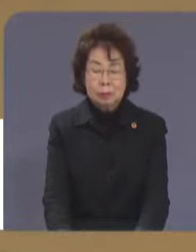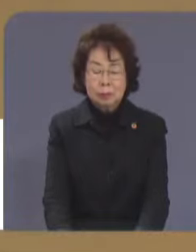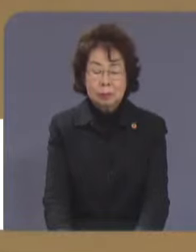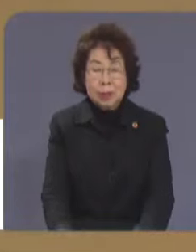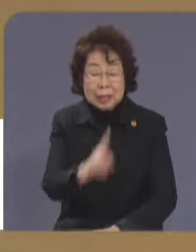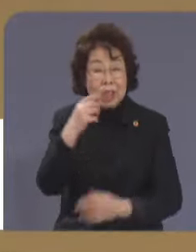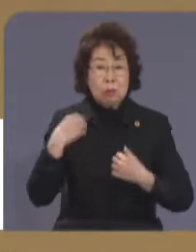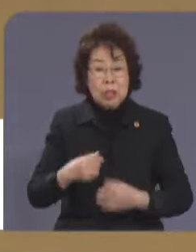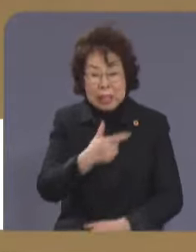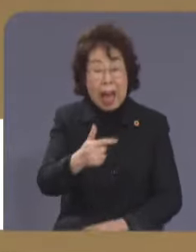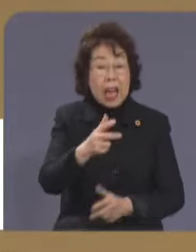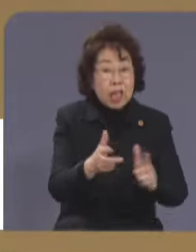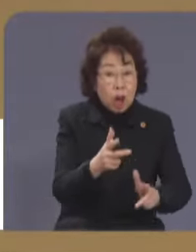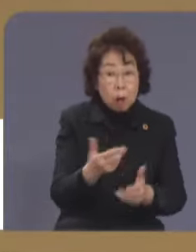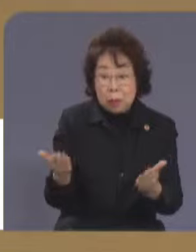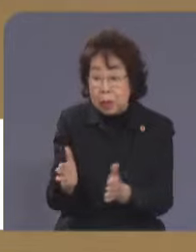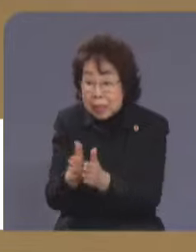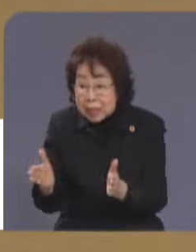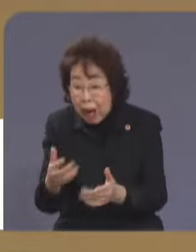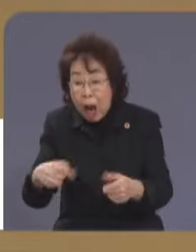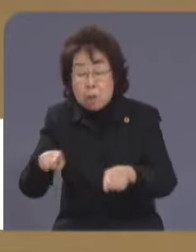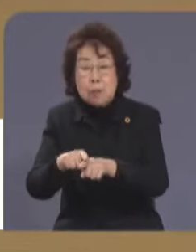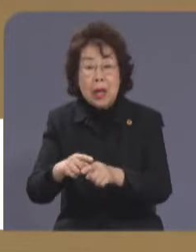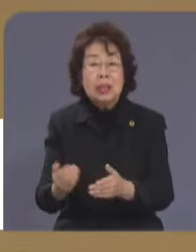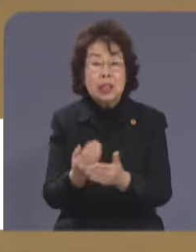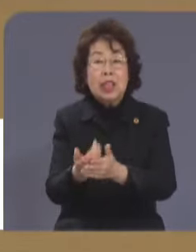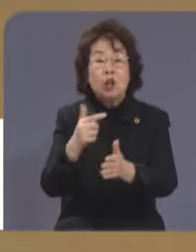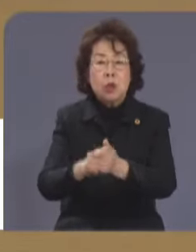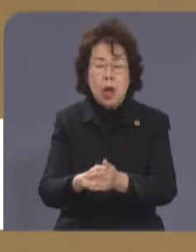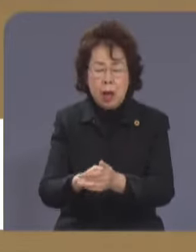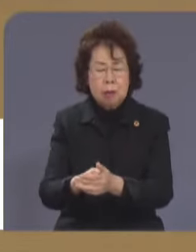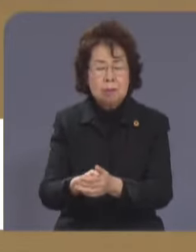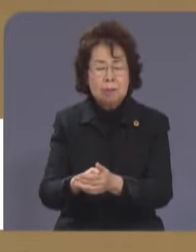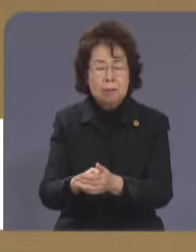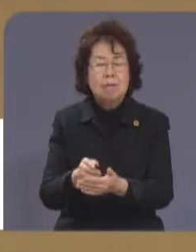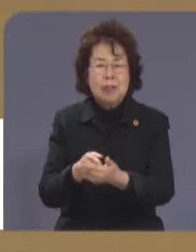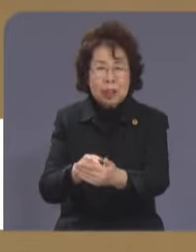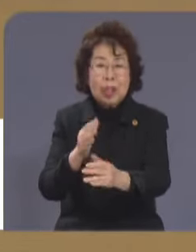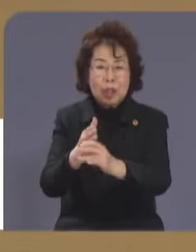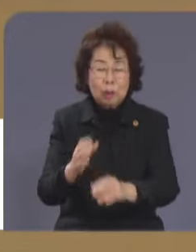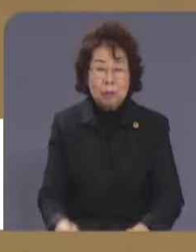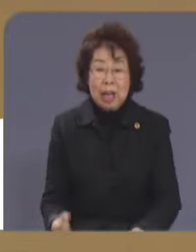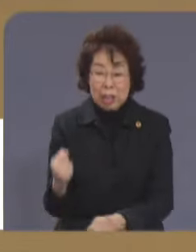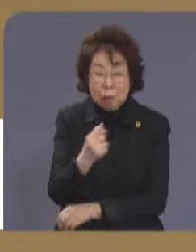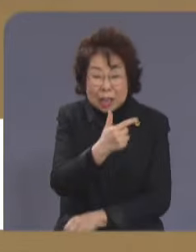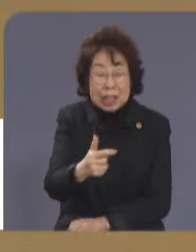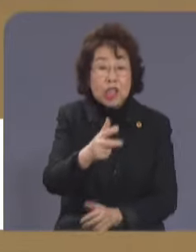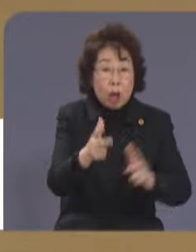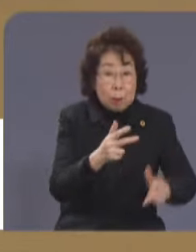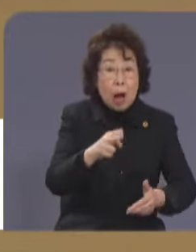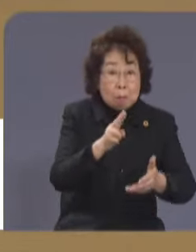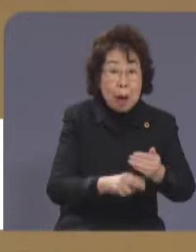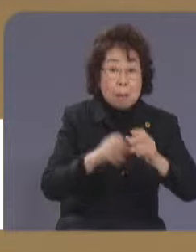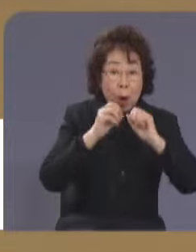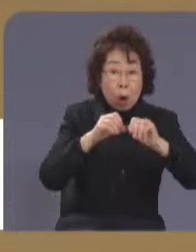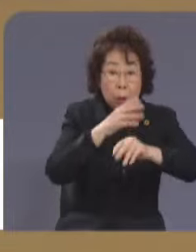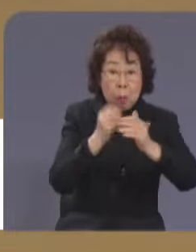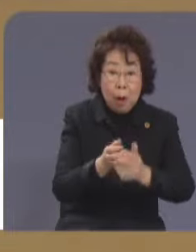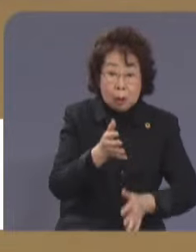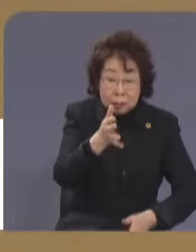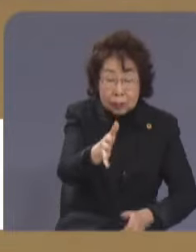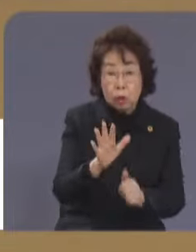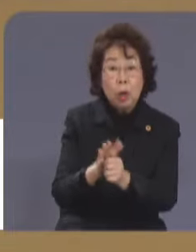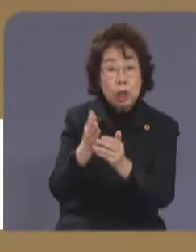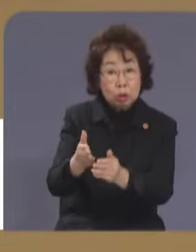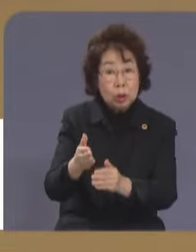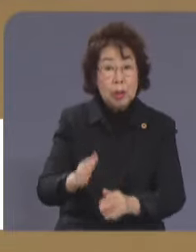정부가 대기업과 스타트업의 동반 성장 정책을 추진하고 있습니다. 기존의 대기업이 판매와 홍보를 일방적으로